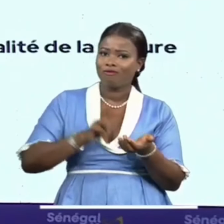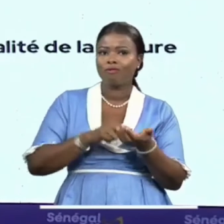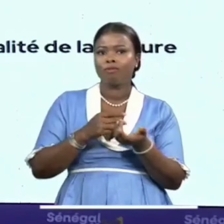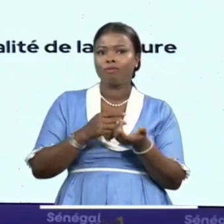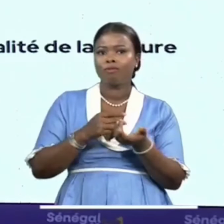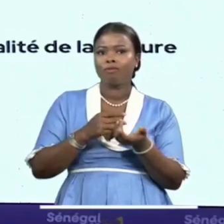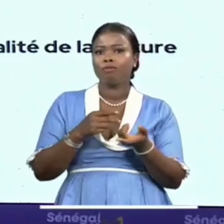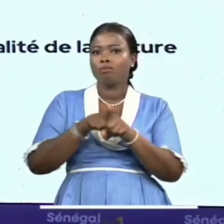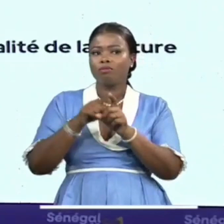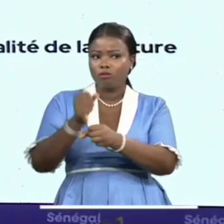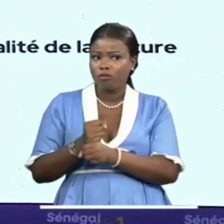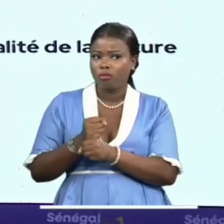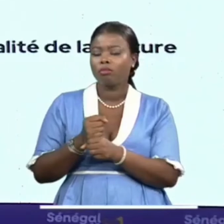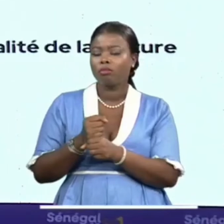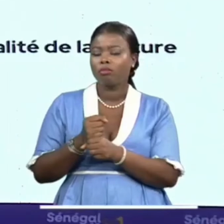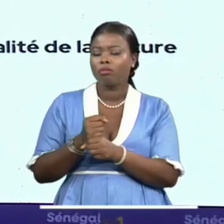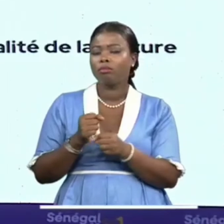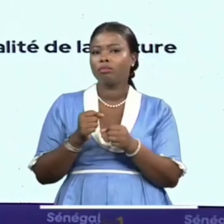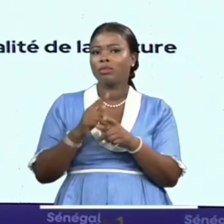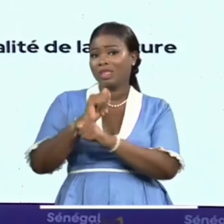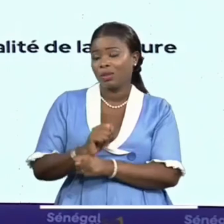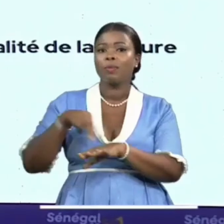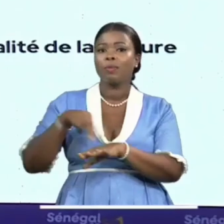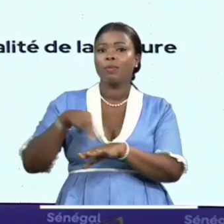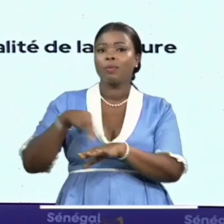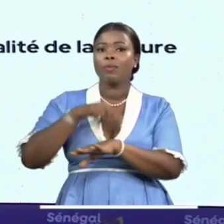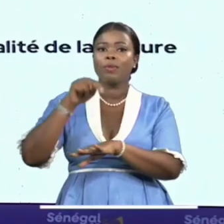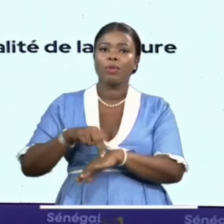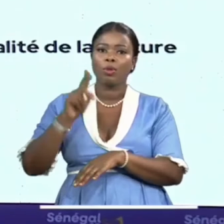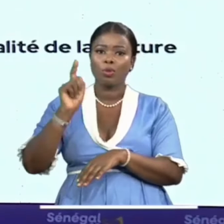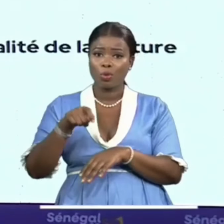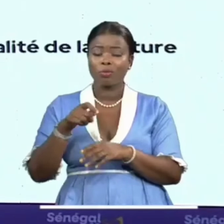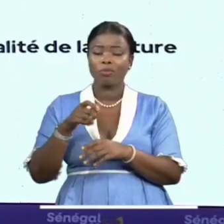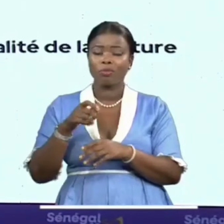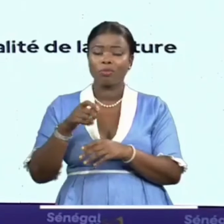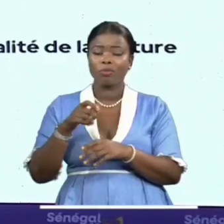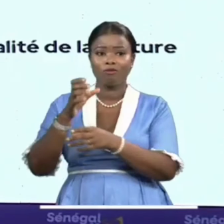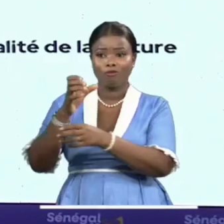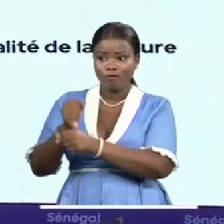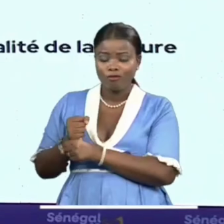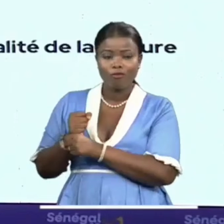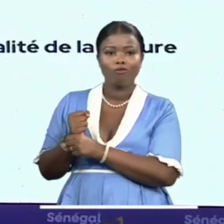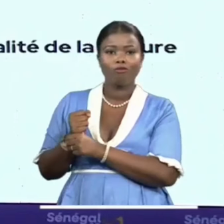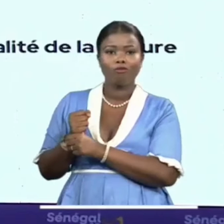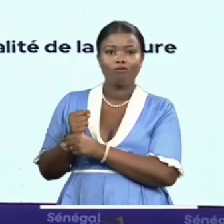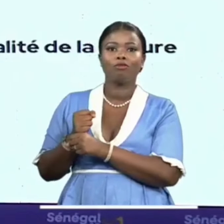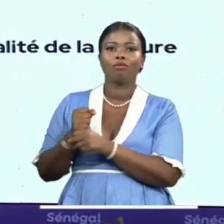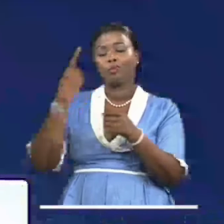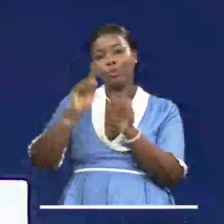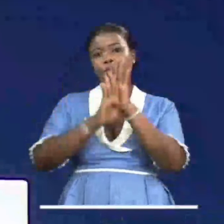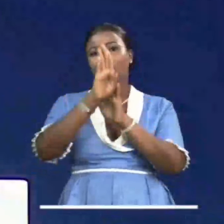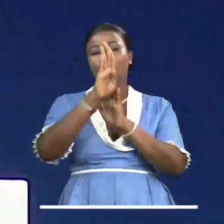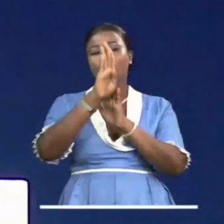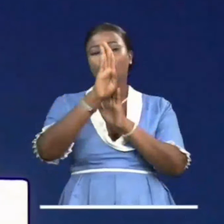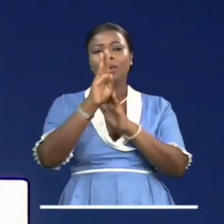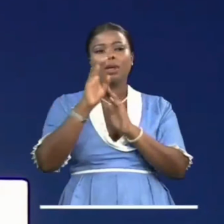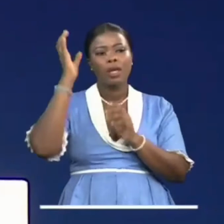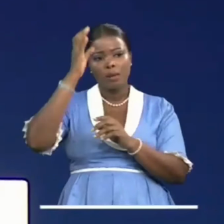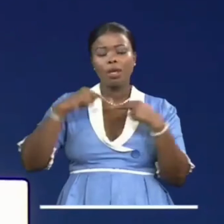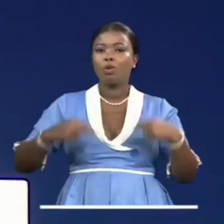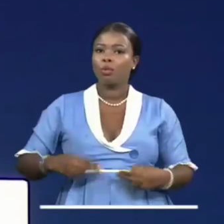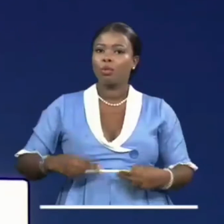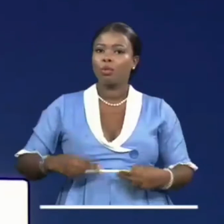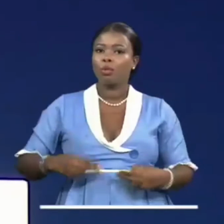démographique traditionnelle naturelle le Sénégal doit saisir cette opportunité cette fenêtre d'opportunité pour développer le capital humain et renforcer